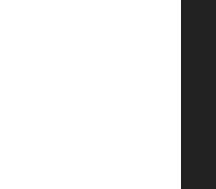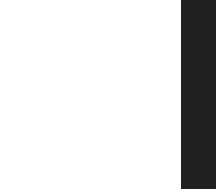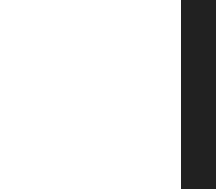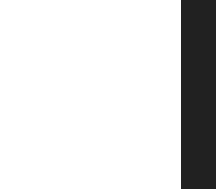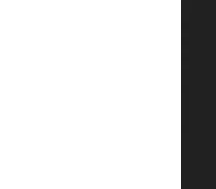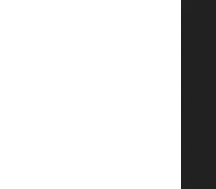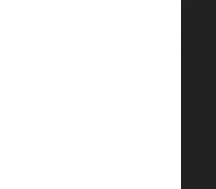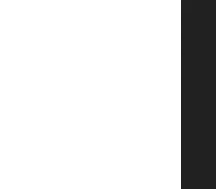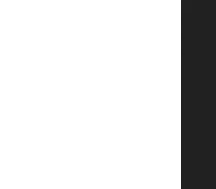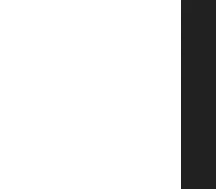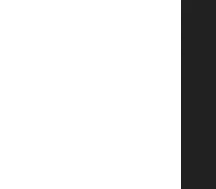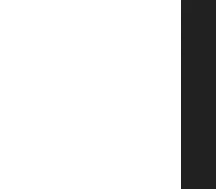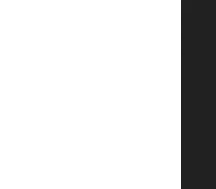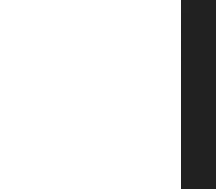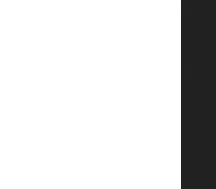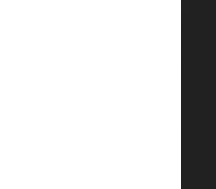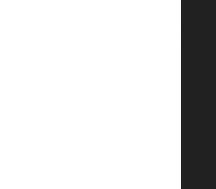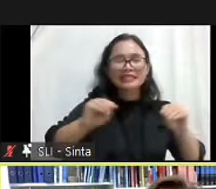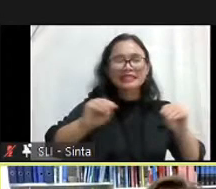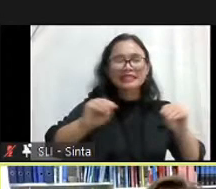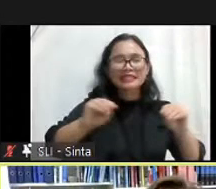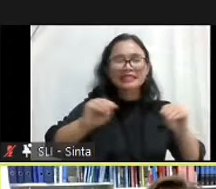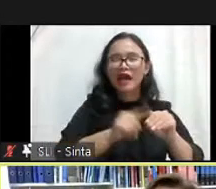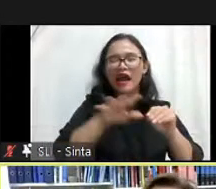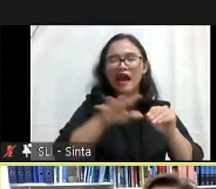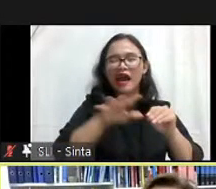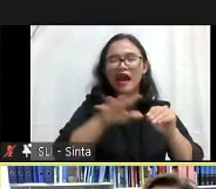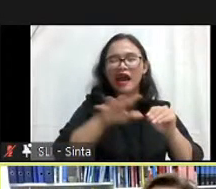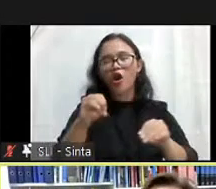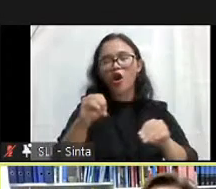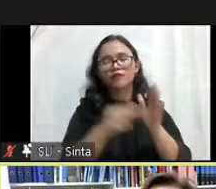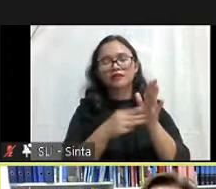the protection of the environment with the protection